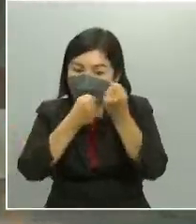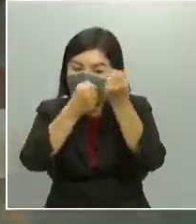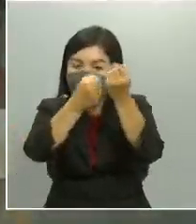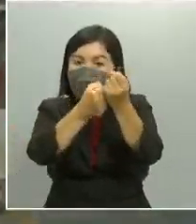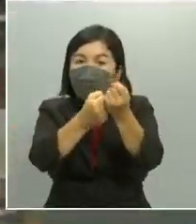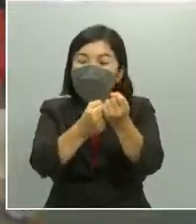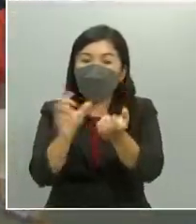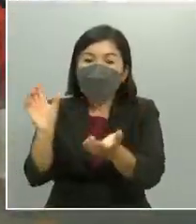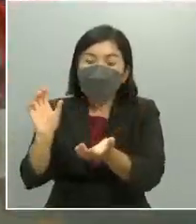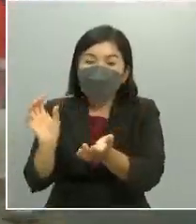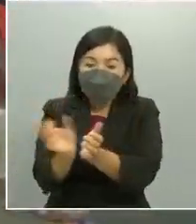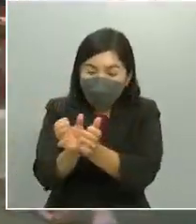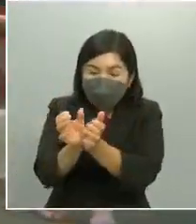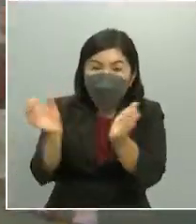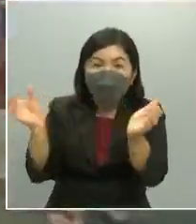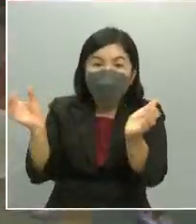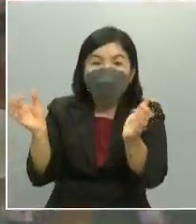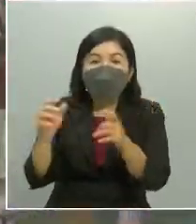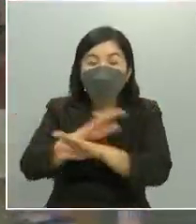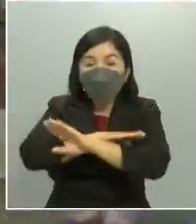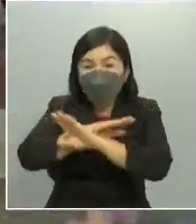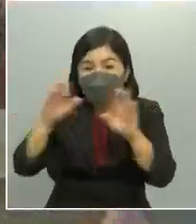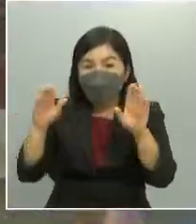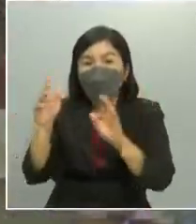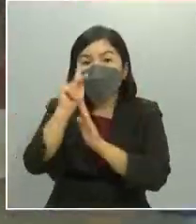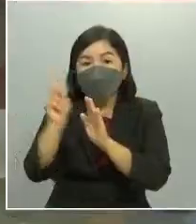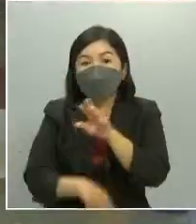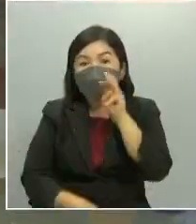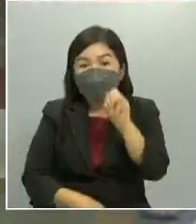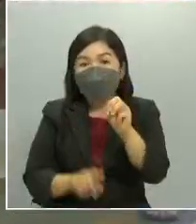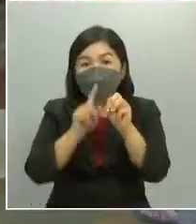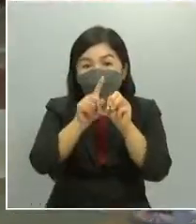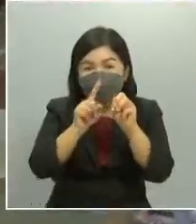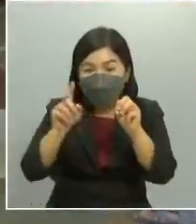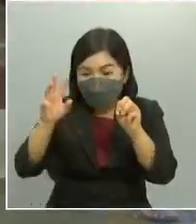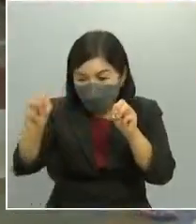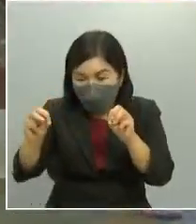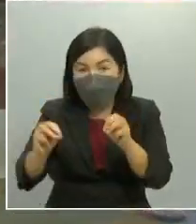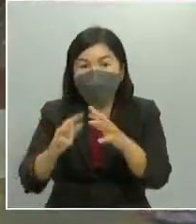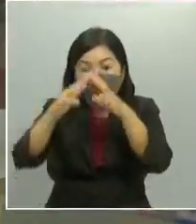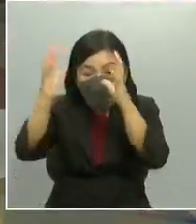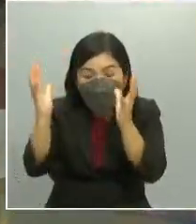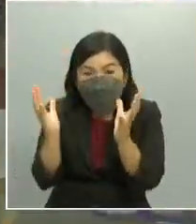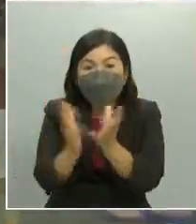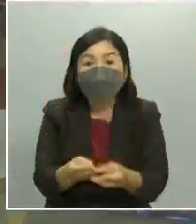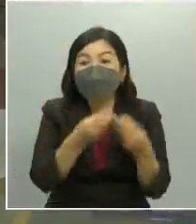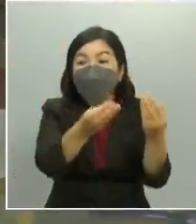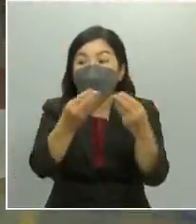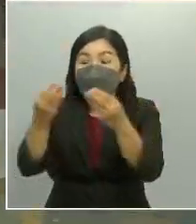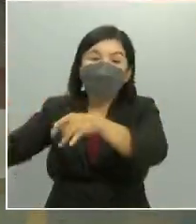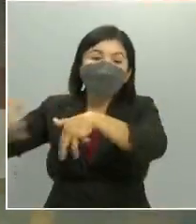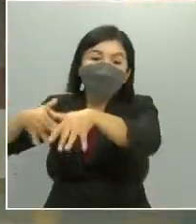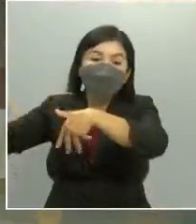ประกันตัวการยกเลิกข้อมูลกฎหมายอาญามาตรา 112 cmจะเอาลูกโป่งมาแจกที่ว่านี้เป็นร่วมหน้าของคุณวัฒน์